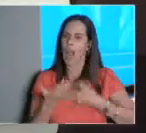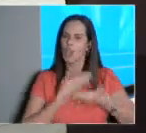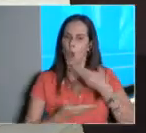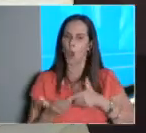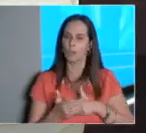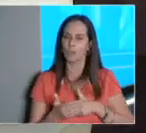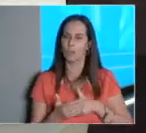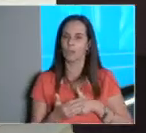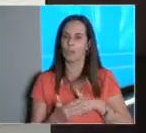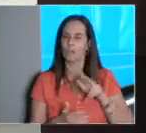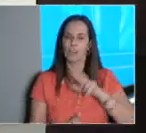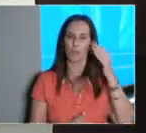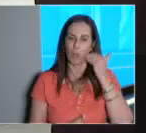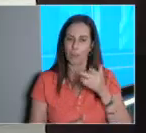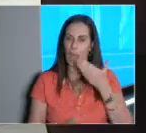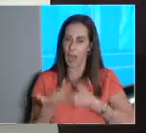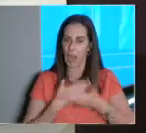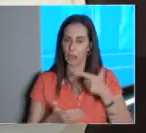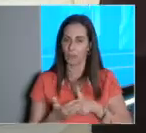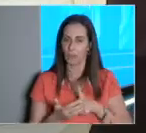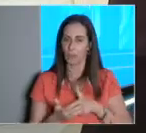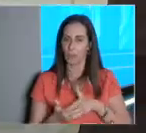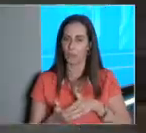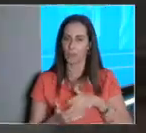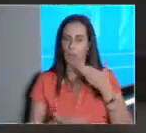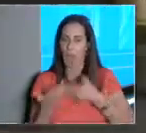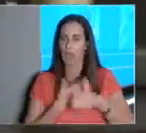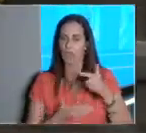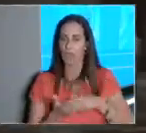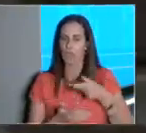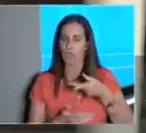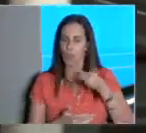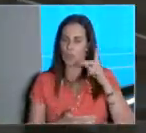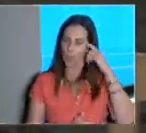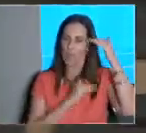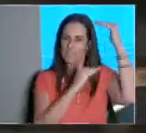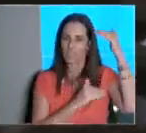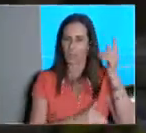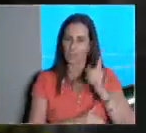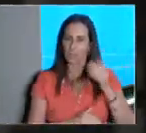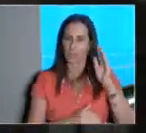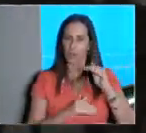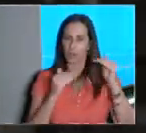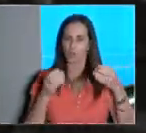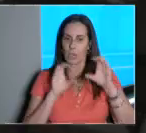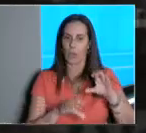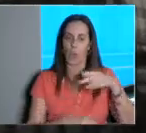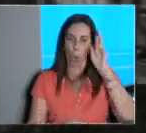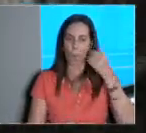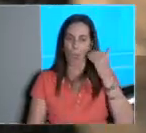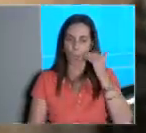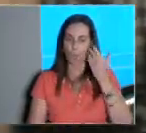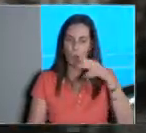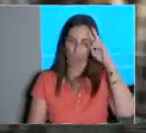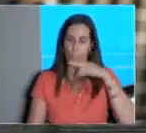אתה יודע, מצפון אמריקה, זה עלייה ש... כן, גם עכשיו תפסיד... זה עלייה שהיא בדרך כלל יותר משכילה, אז אתה פחות צריך להשקיע בה. למשל, אורי אלו מארצות הברית, אבא